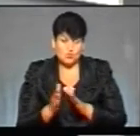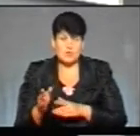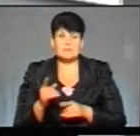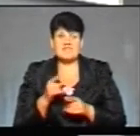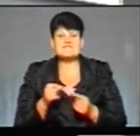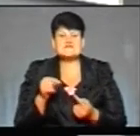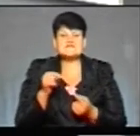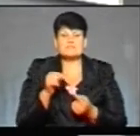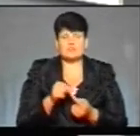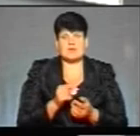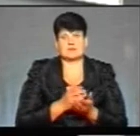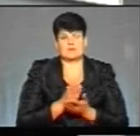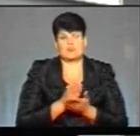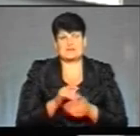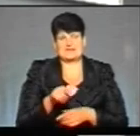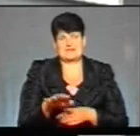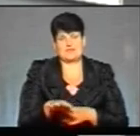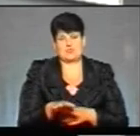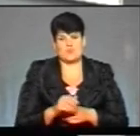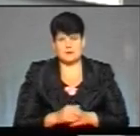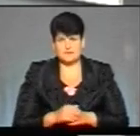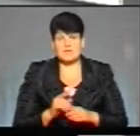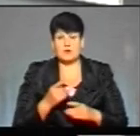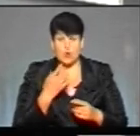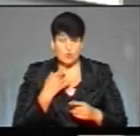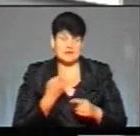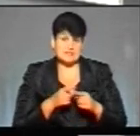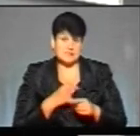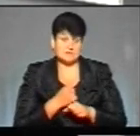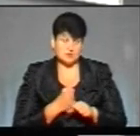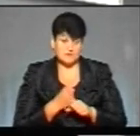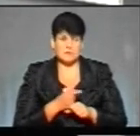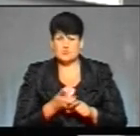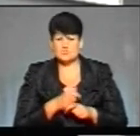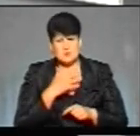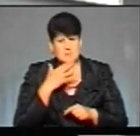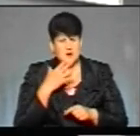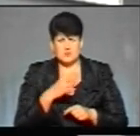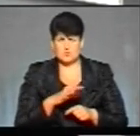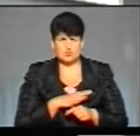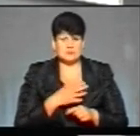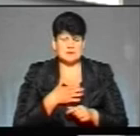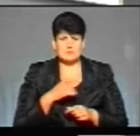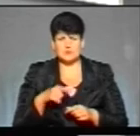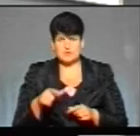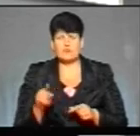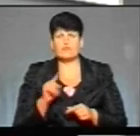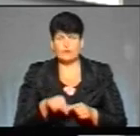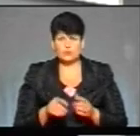послугу на відповідному цій чи іншій території. І коли ми, кажуть, це пропрацьовували, ми дуже багато було з нами людей, ми в тому числі